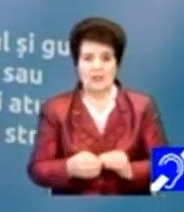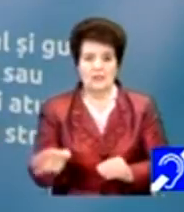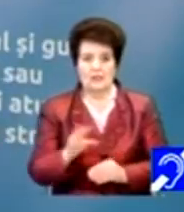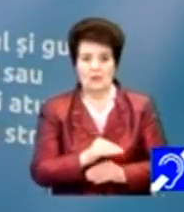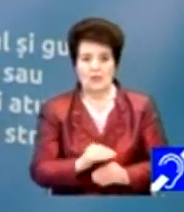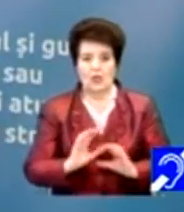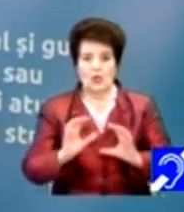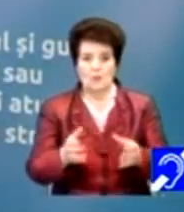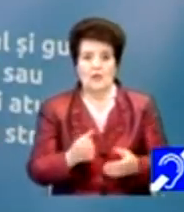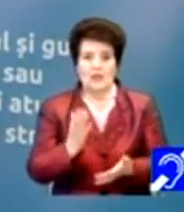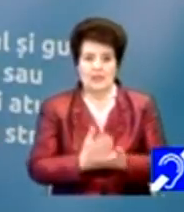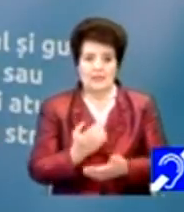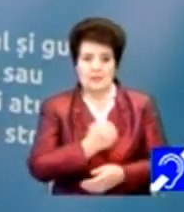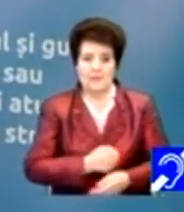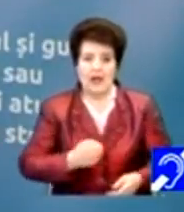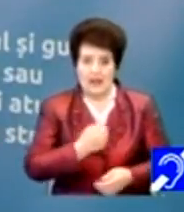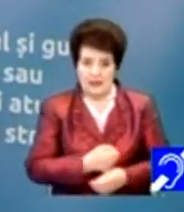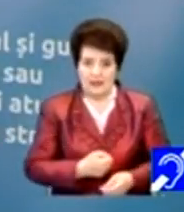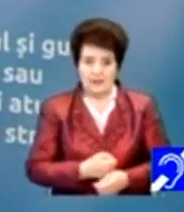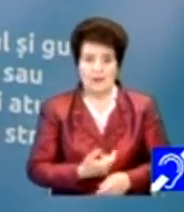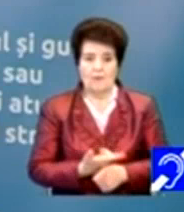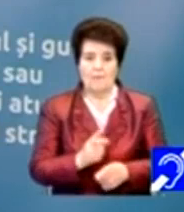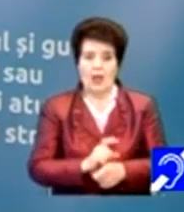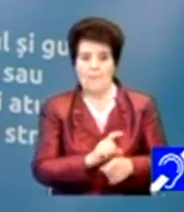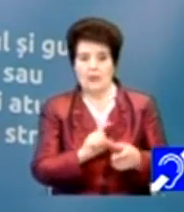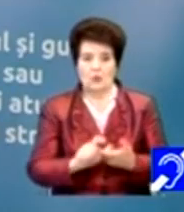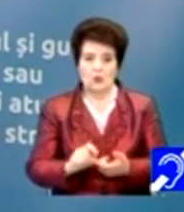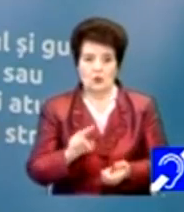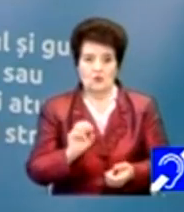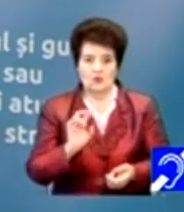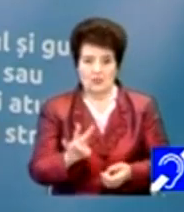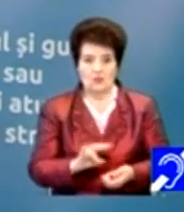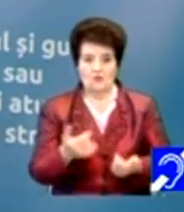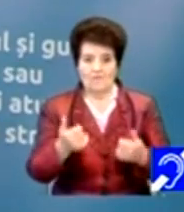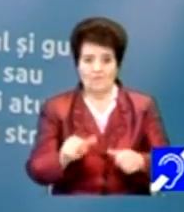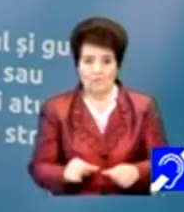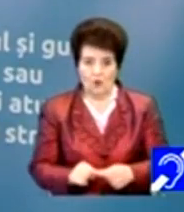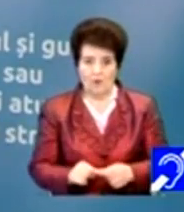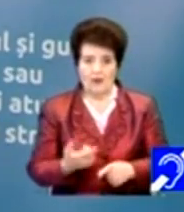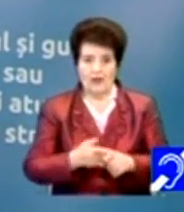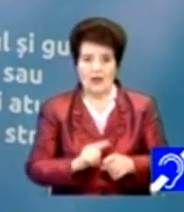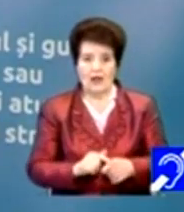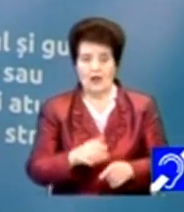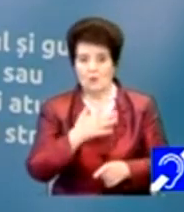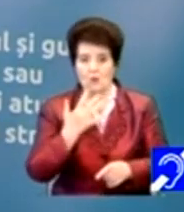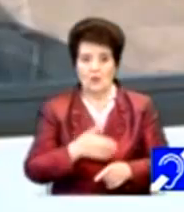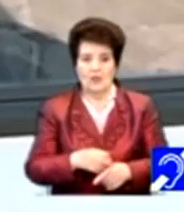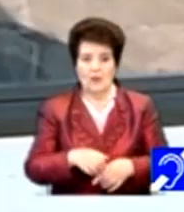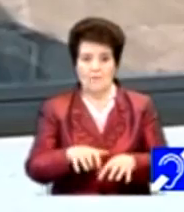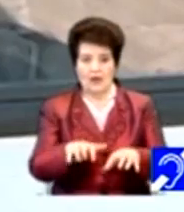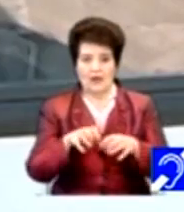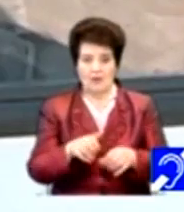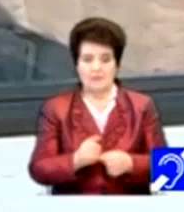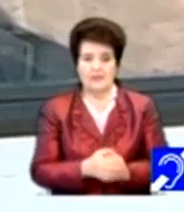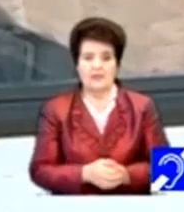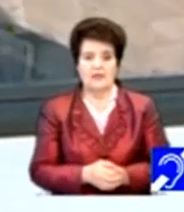este mai agresiv, mai patogen și formele de dezvoltare sunt mult mai rapide și mai